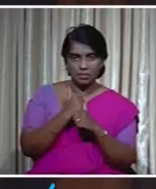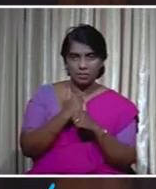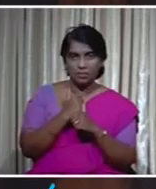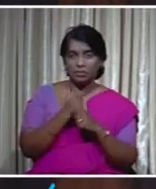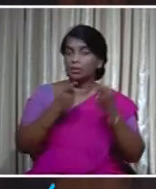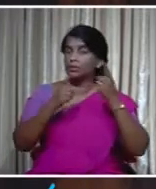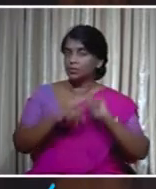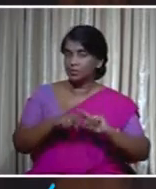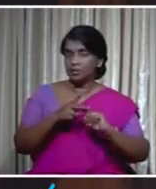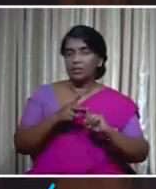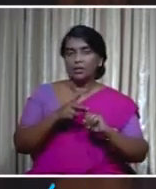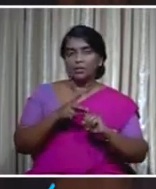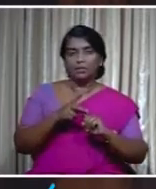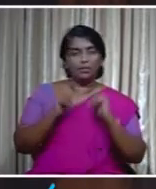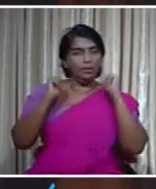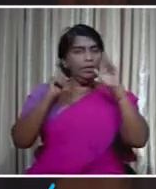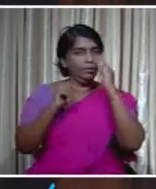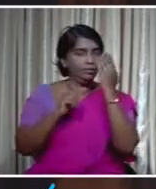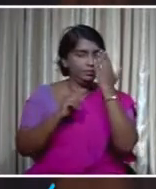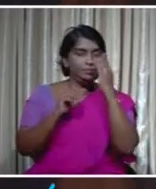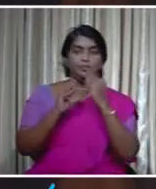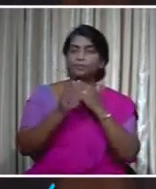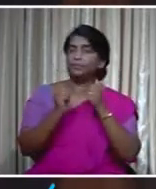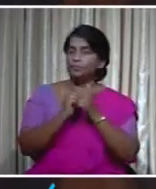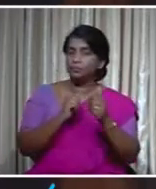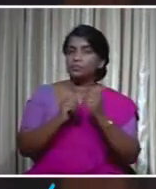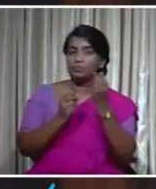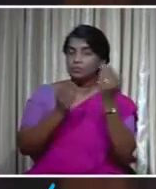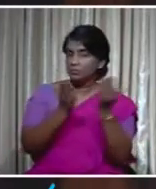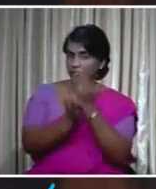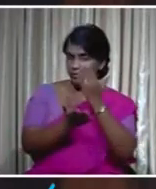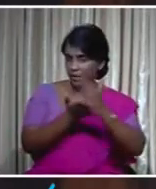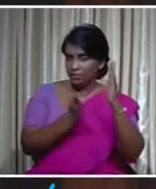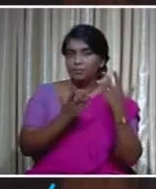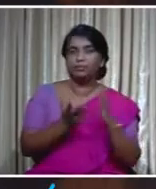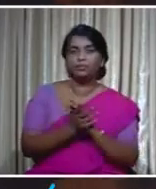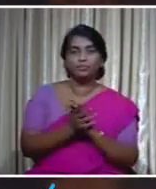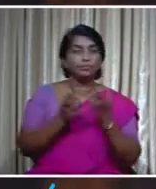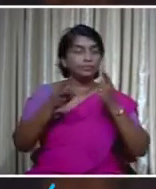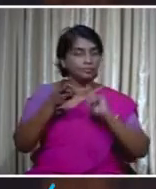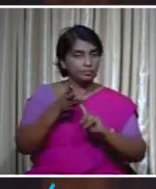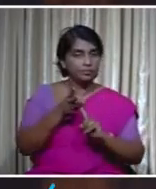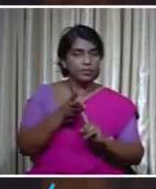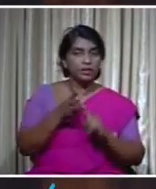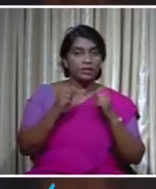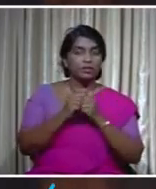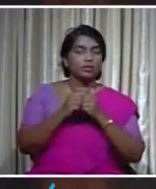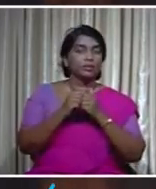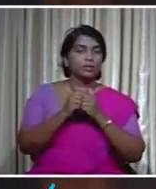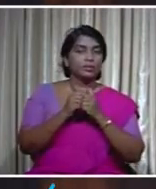ඊළඟට සෞභාග්‍ය පෙරපාසල් වලට මුදල් වෙන් කරලා ඇරියා. ඊළඟට ගත්තන් පස්සේ